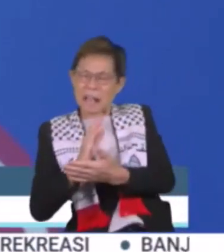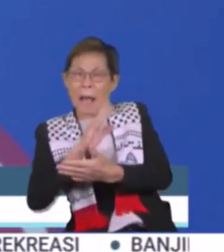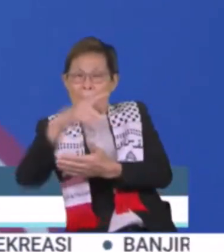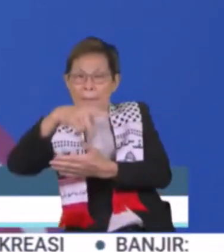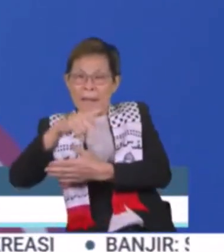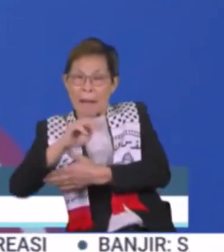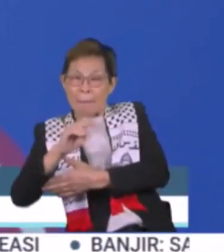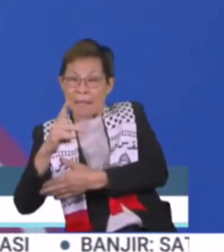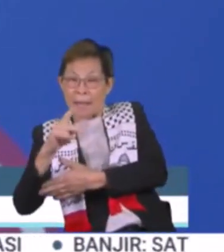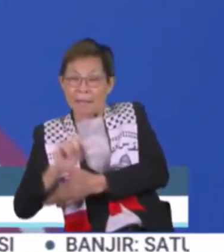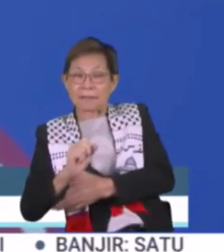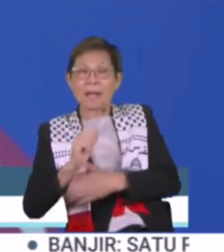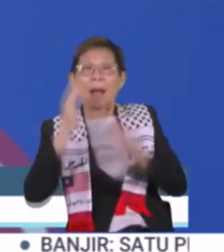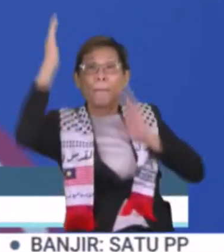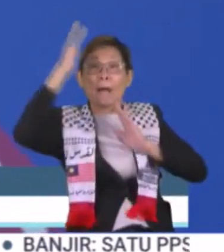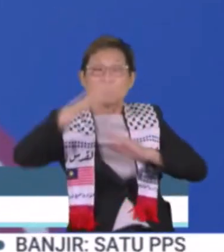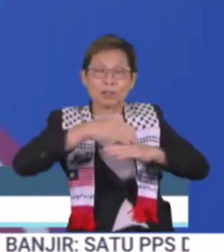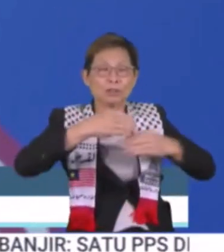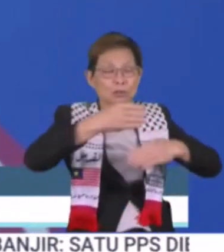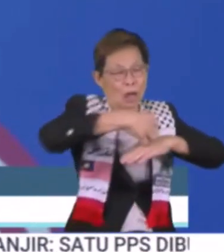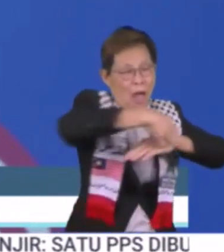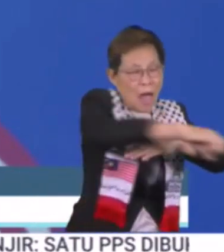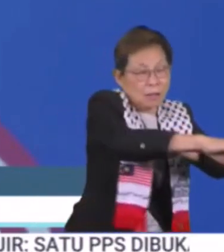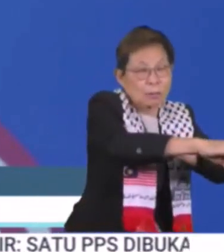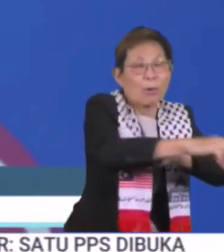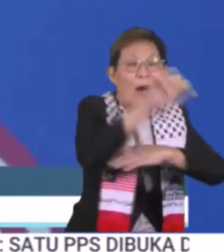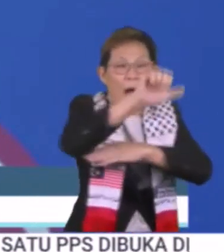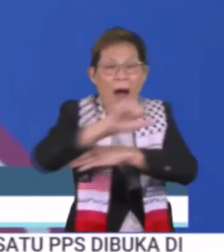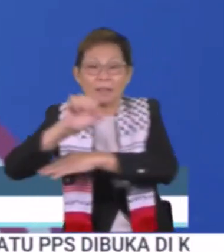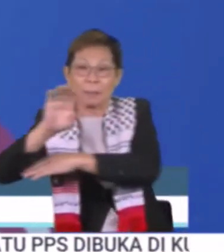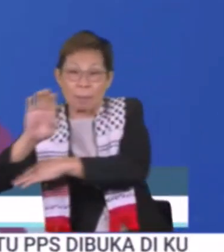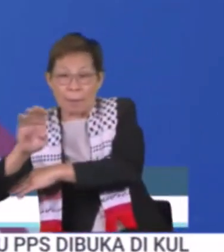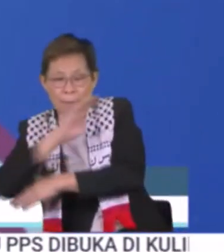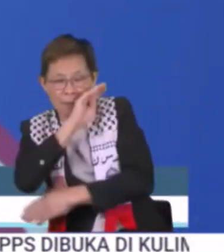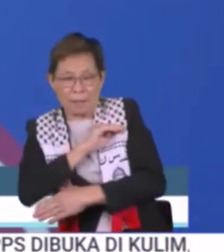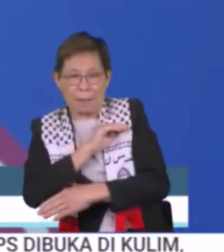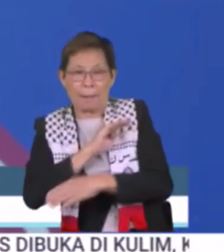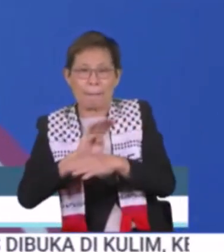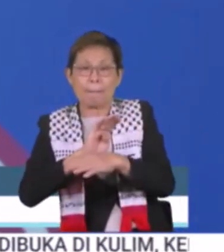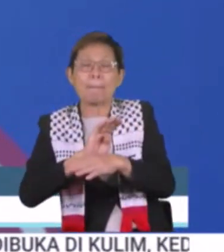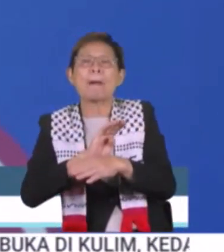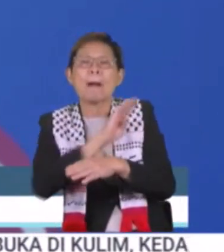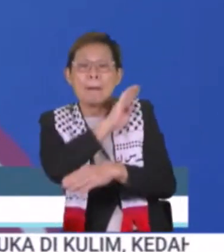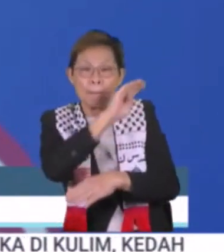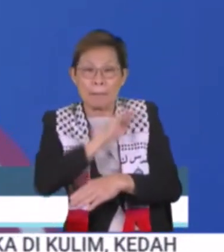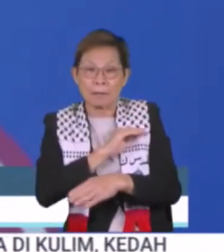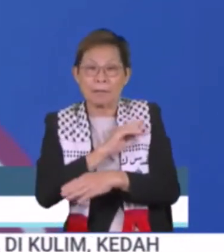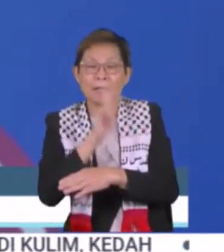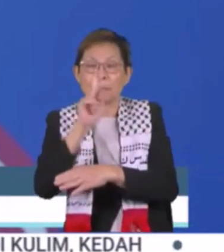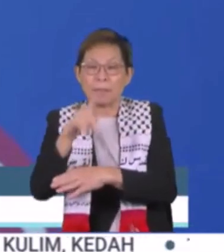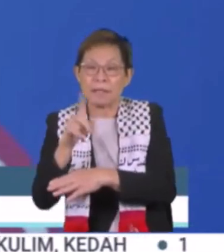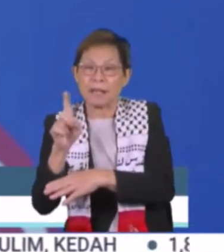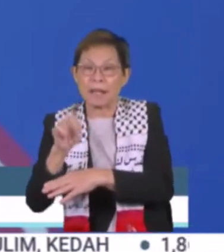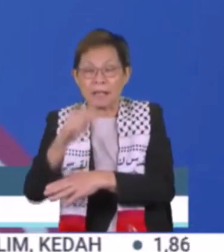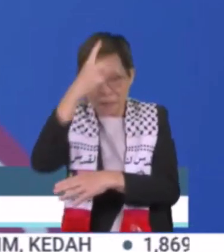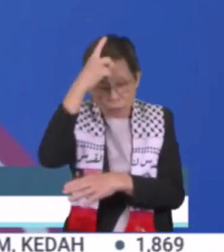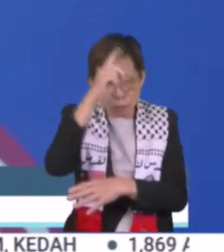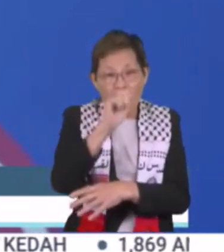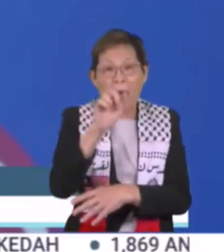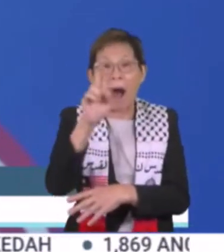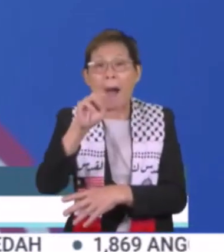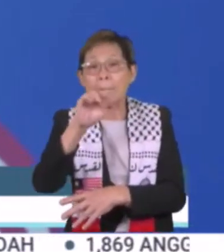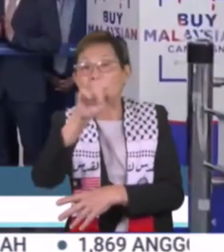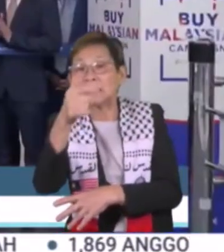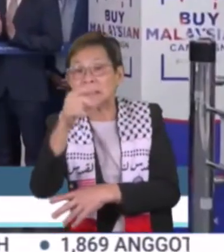pmks tempatan menembusi pasaran negara Asia Barat menteri pertangangan dalam negeri dan kos Sara hidup Datuk amizan Mohamad Ali